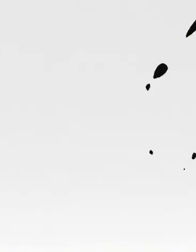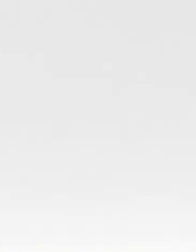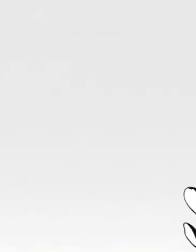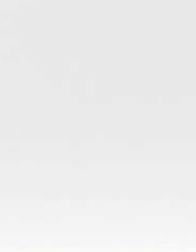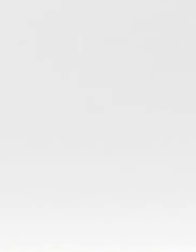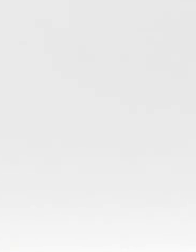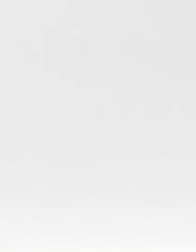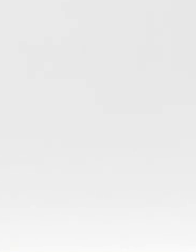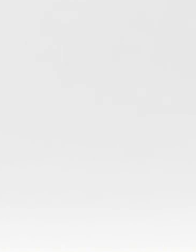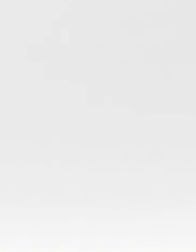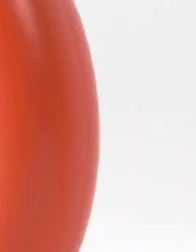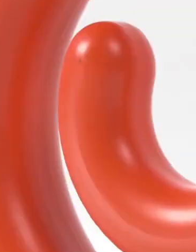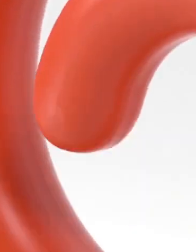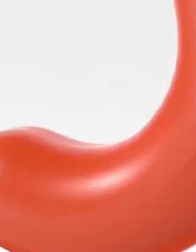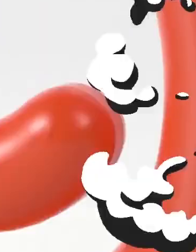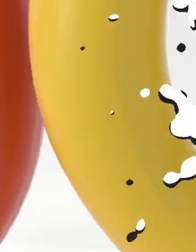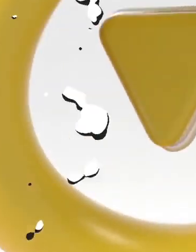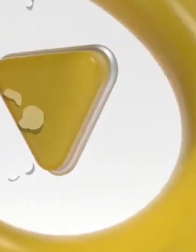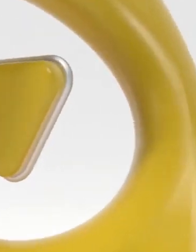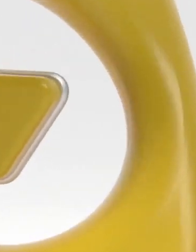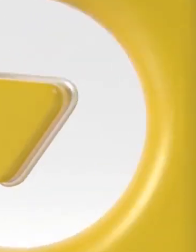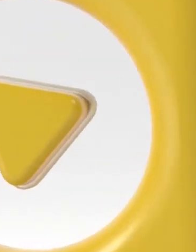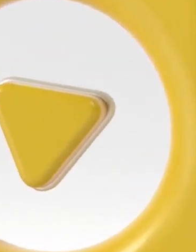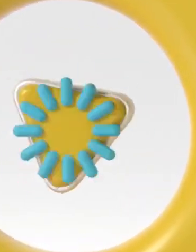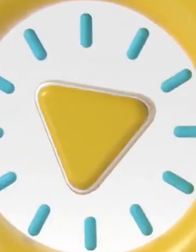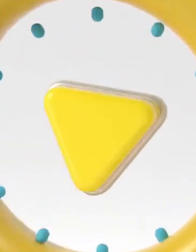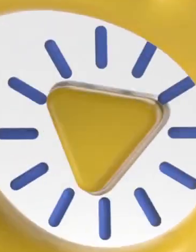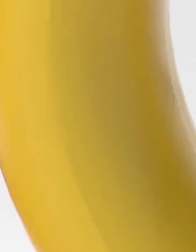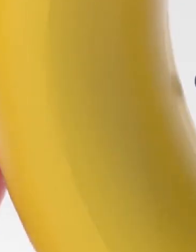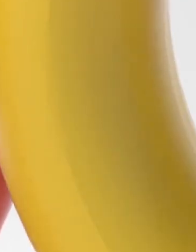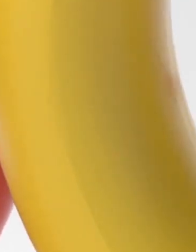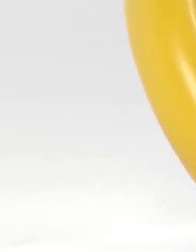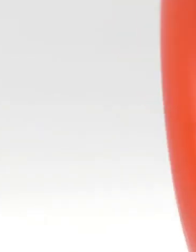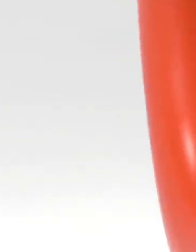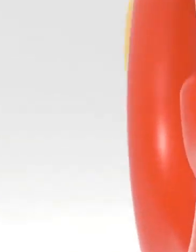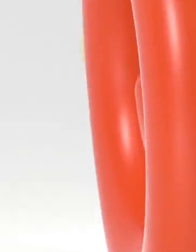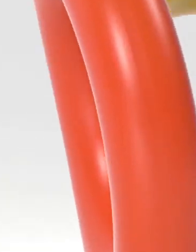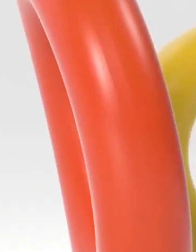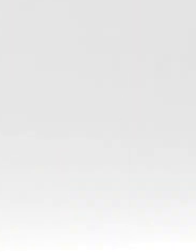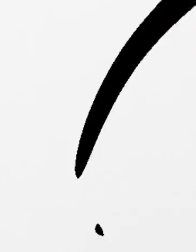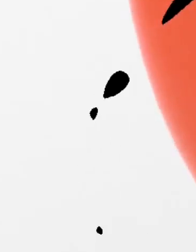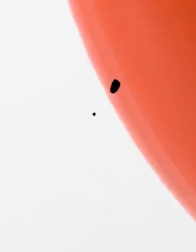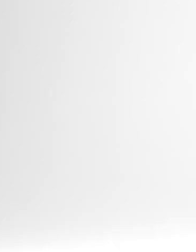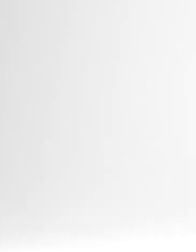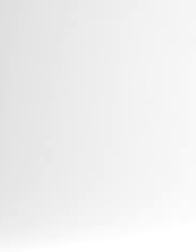的指标，所以我们大家真的要全力的备战，把它做好。